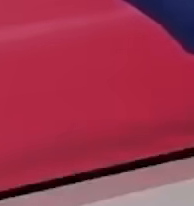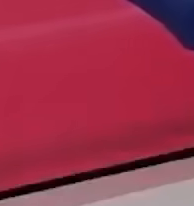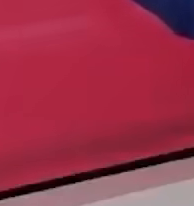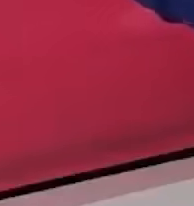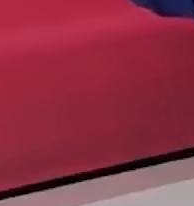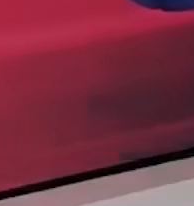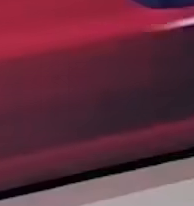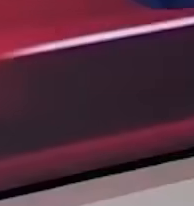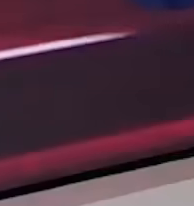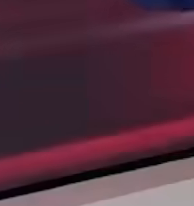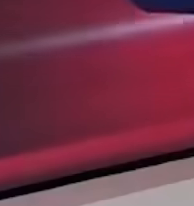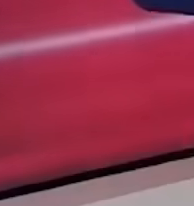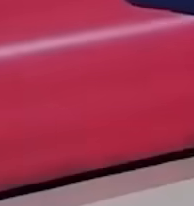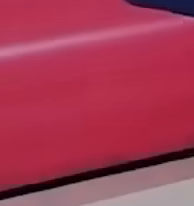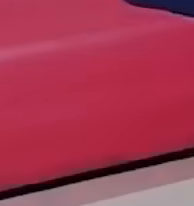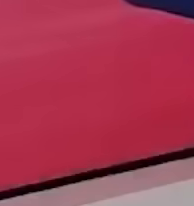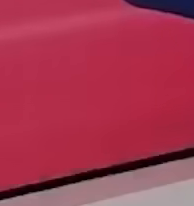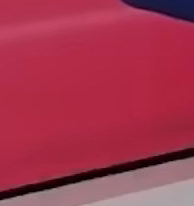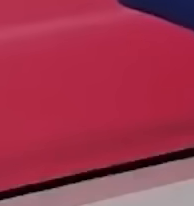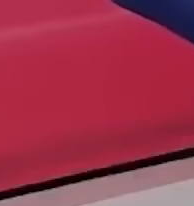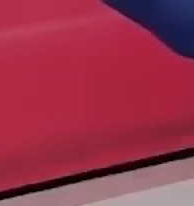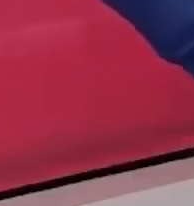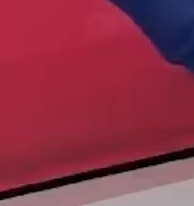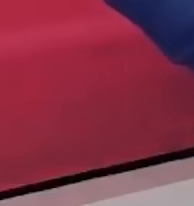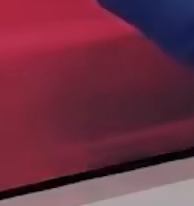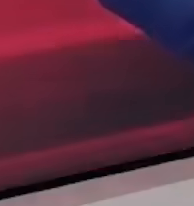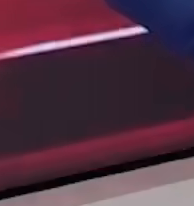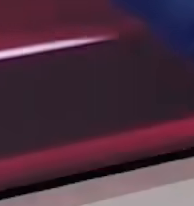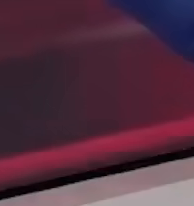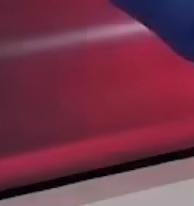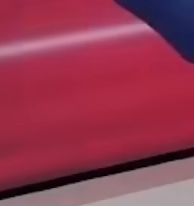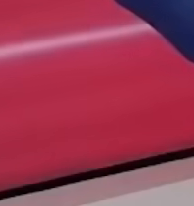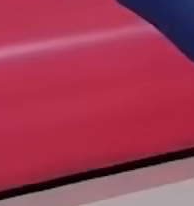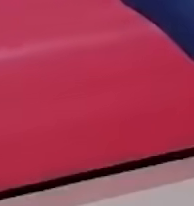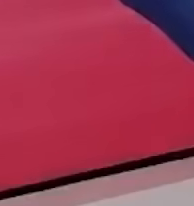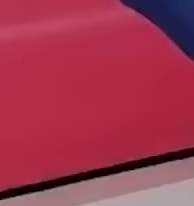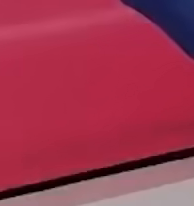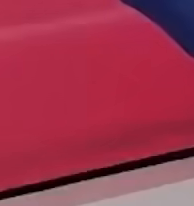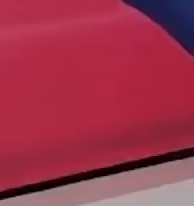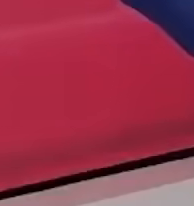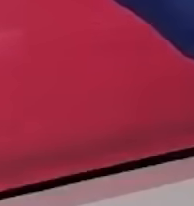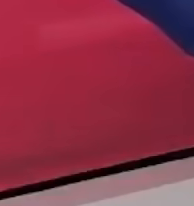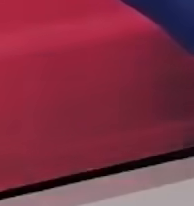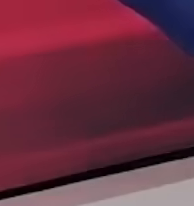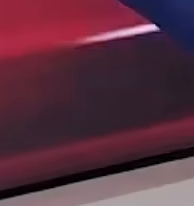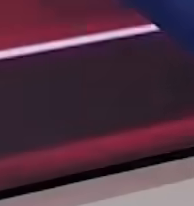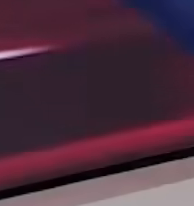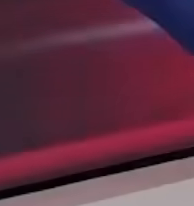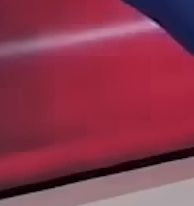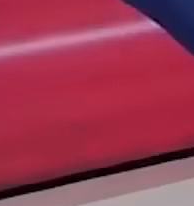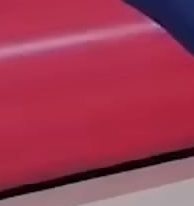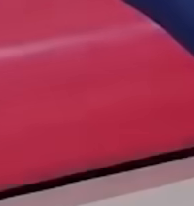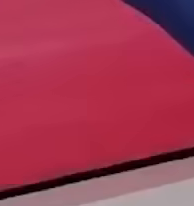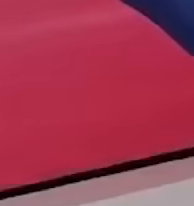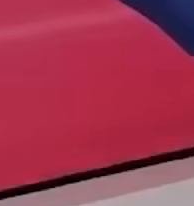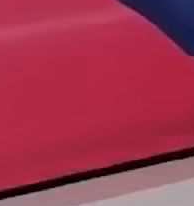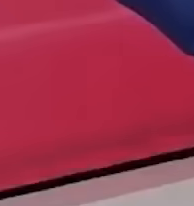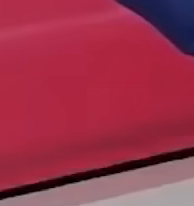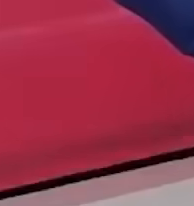Mga kapuso, para laging una sa mga balita, bisitahin at mag-subscribe sa GMA Integrated News sa YouTube. Sa mga kapuso